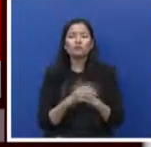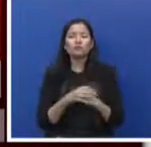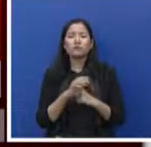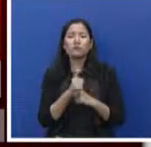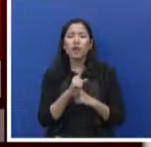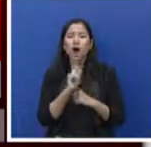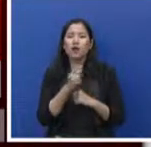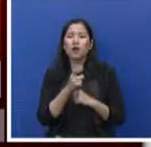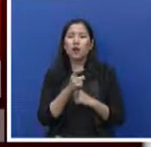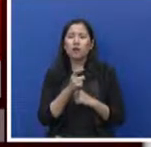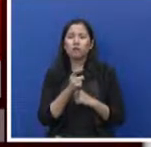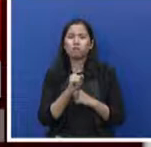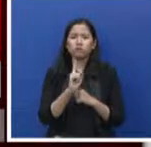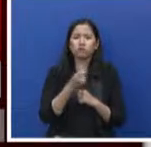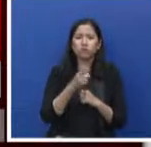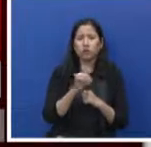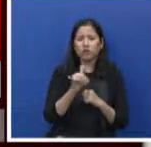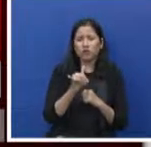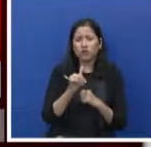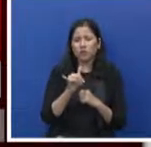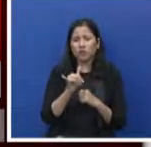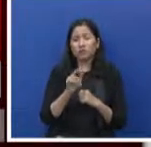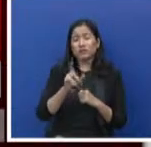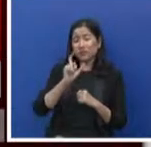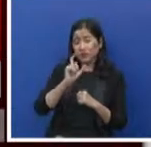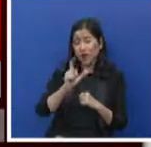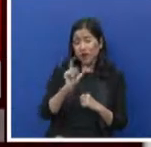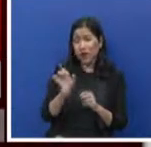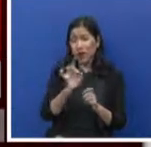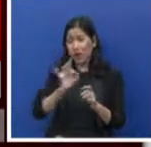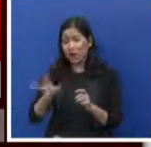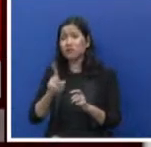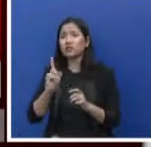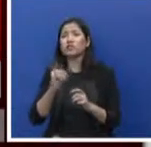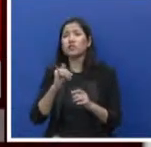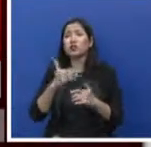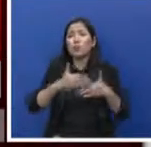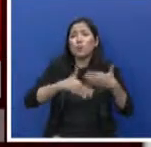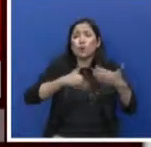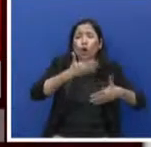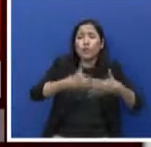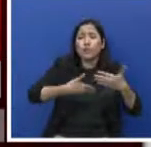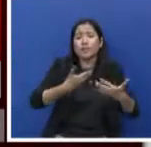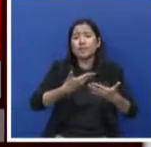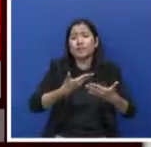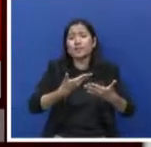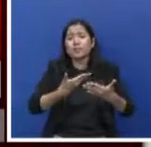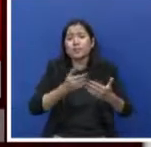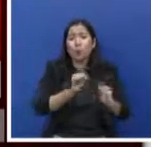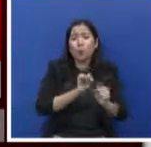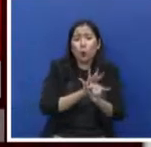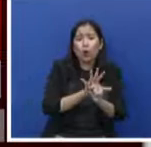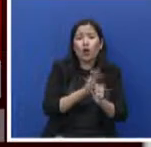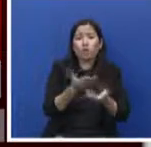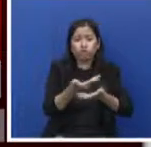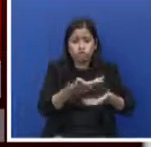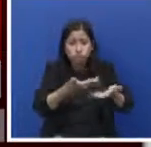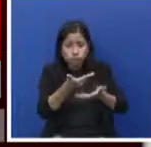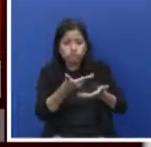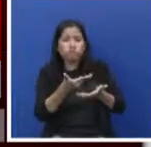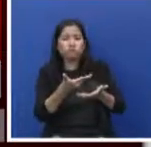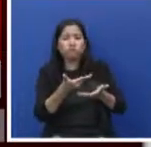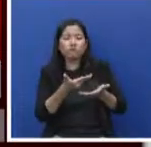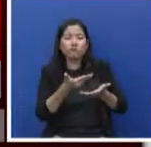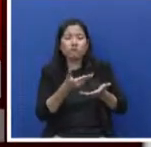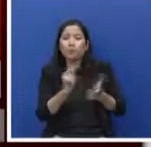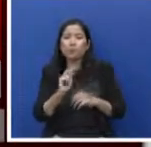satu jalan atau satu bentuk yang mempercepat proses penanganan COVID-19 termasuk meningkatkan